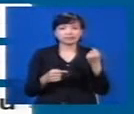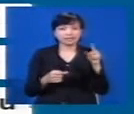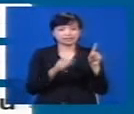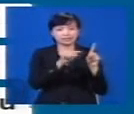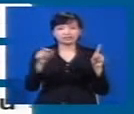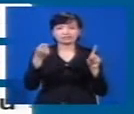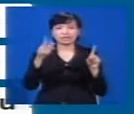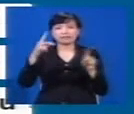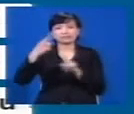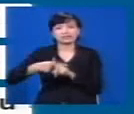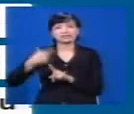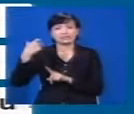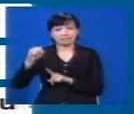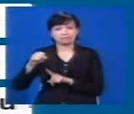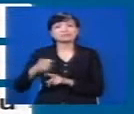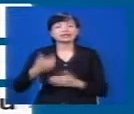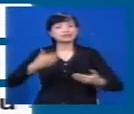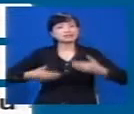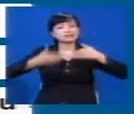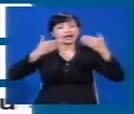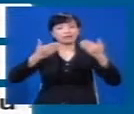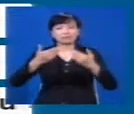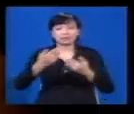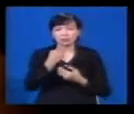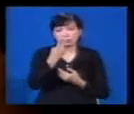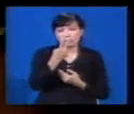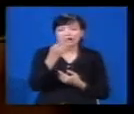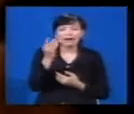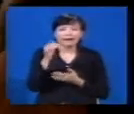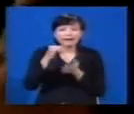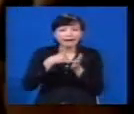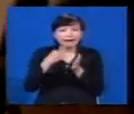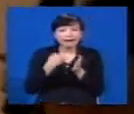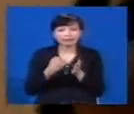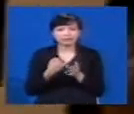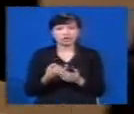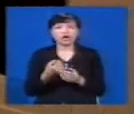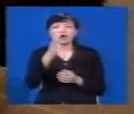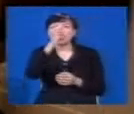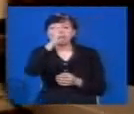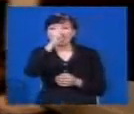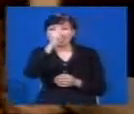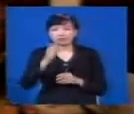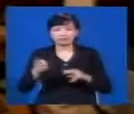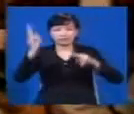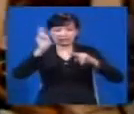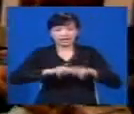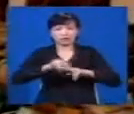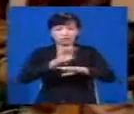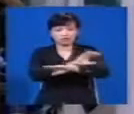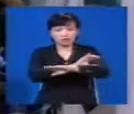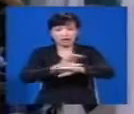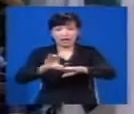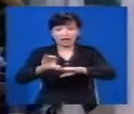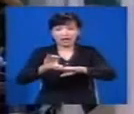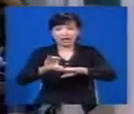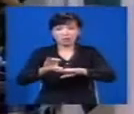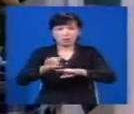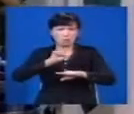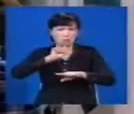ำเสนอรูปแบบที่เข้าใจง่ายเช่นทดลองนั่งรถไฟฟ้าความเร็วสูงจำลองสัมผัสแผนที่เส้นทางรถ